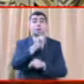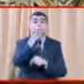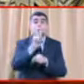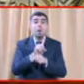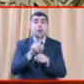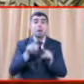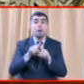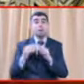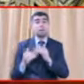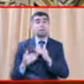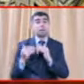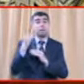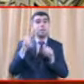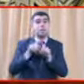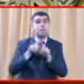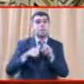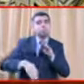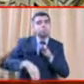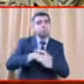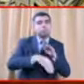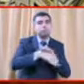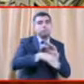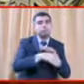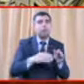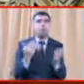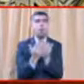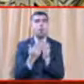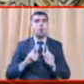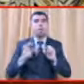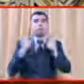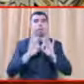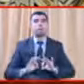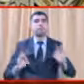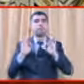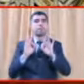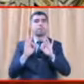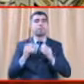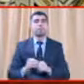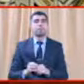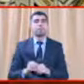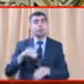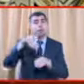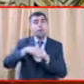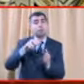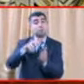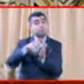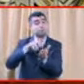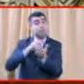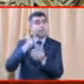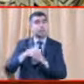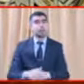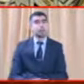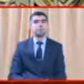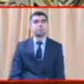ارتفاع نسبة الهدر المدرسي بجهة طنجة تطوان للسيدة والسادة النواب المحترمون من فريق الأصالة والمعاصرة، فليتفضل السيد